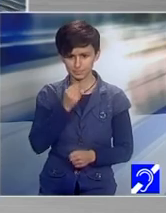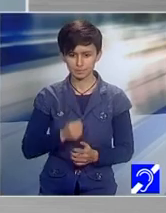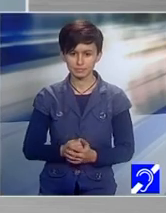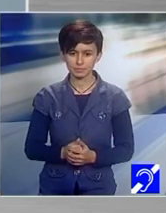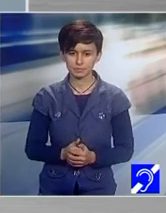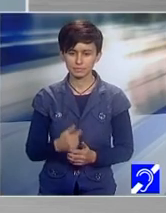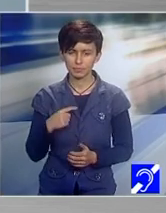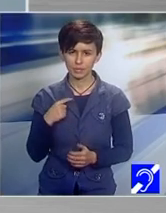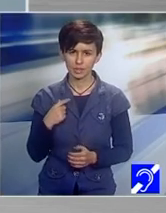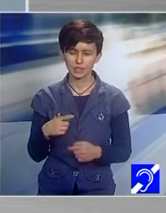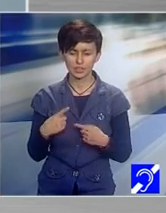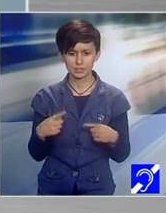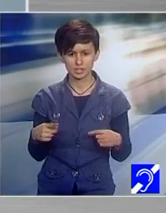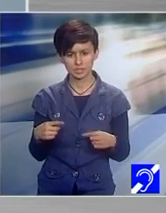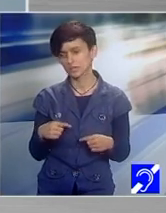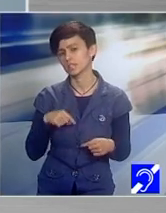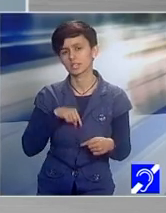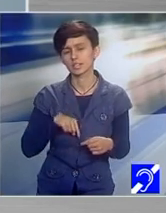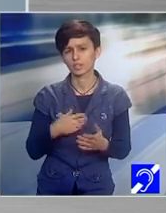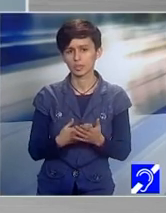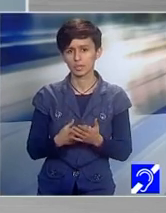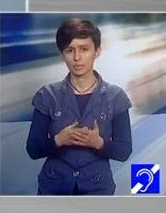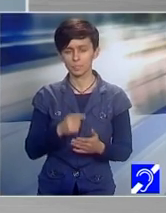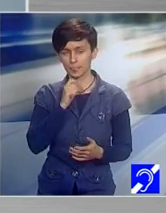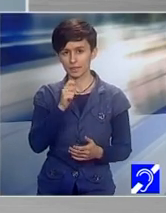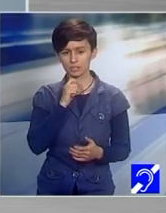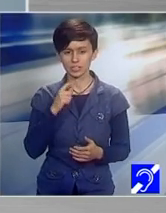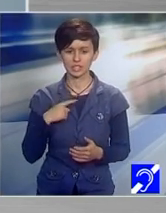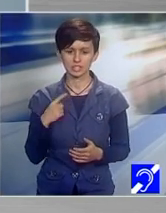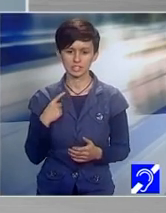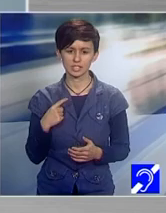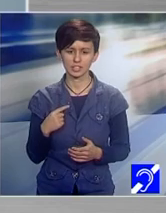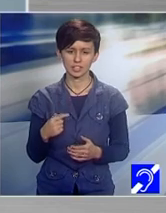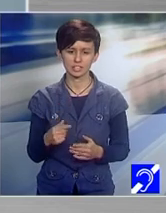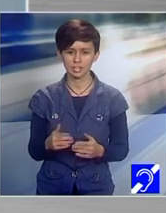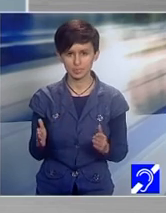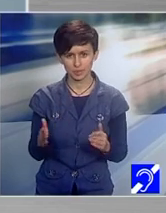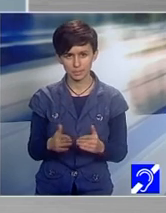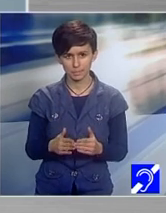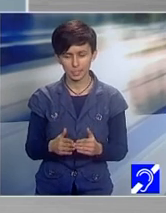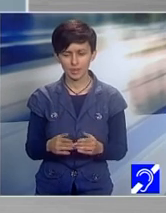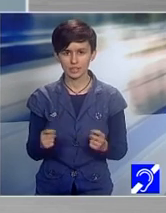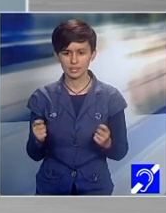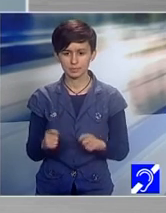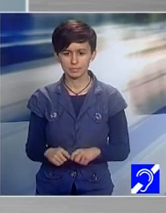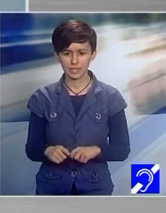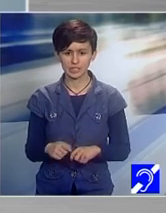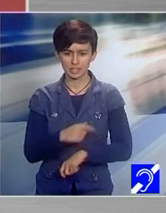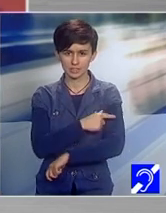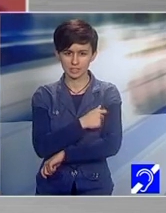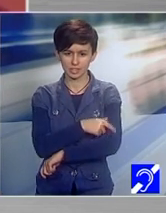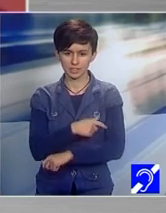altfel, să știi că pentru jurnalist nu este destul de închisă clinica, deci aveți